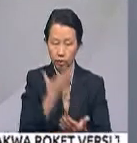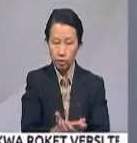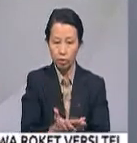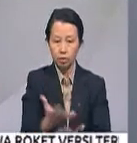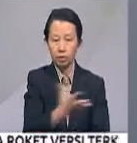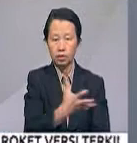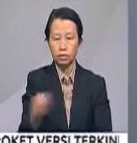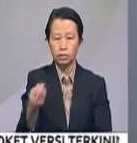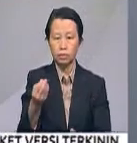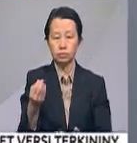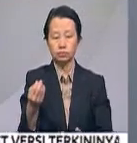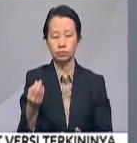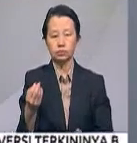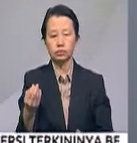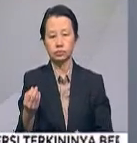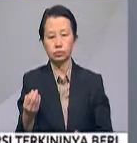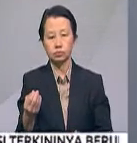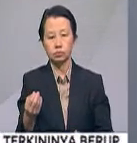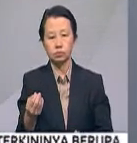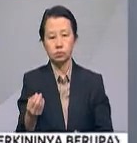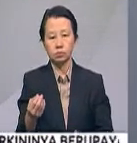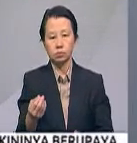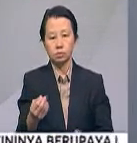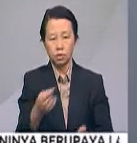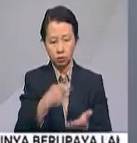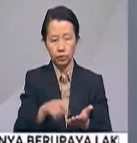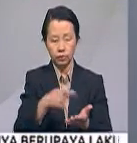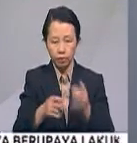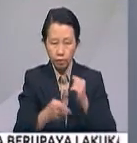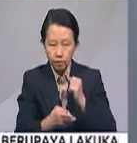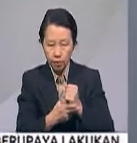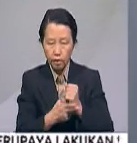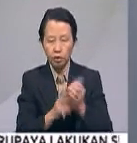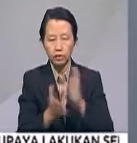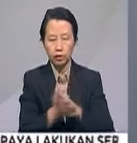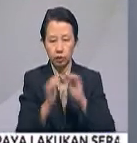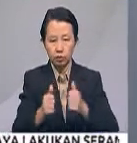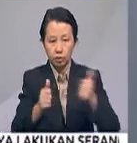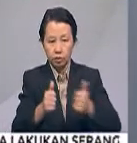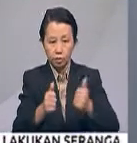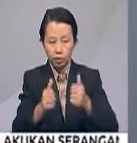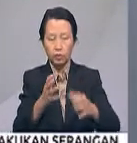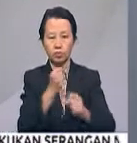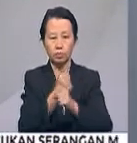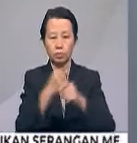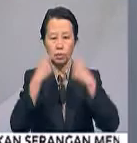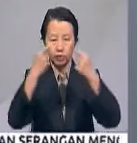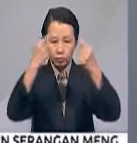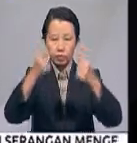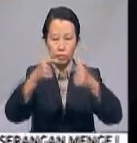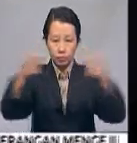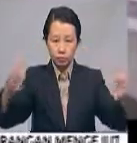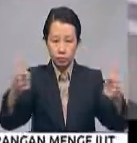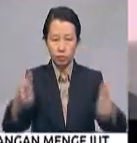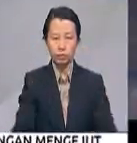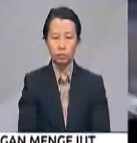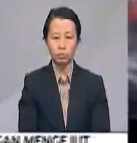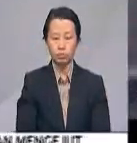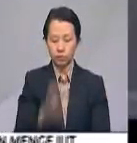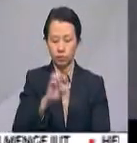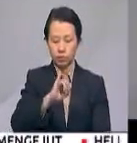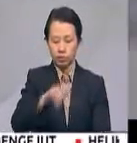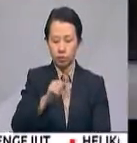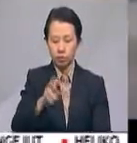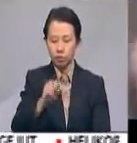dan orang kata apa spend wisely supaya kita boleh kejar kejayaan yang lagi besar lah. Ejen Ali The Movie